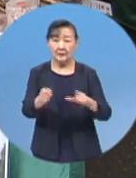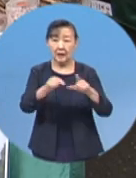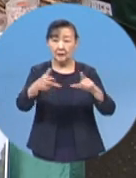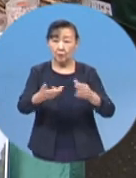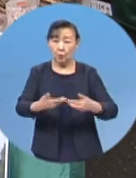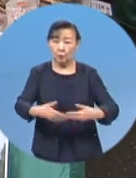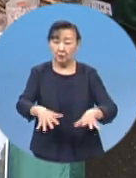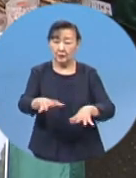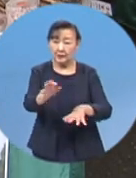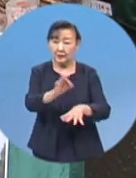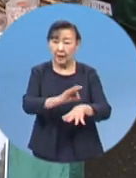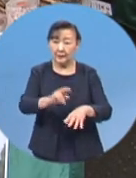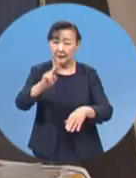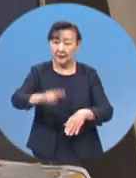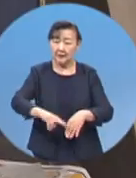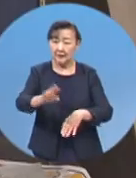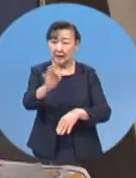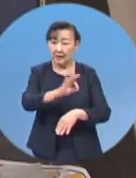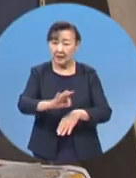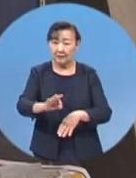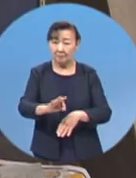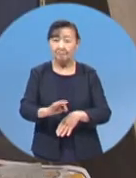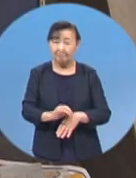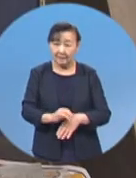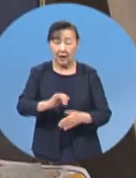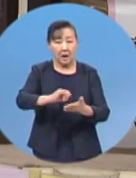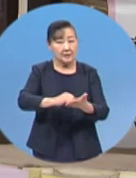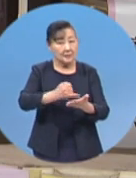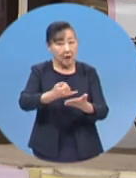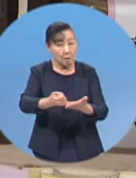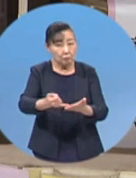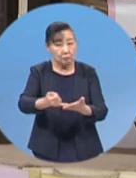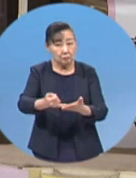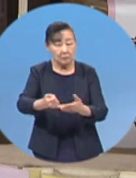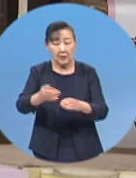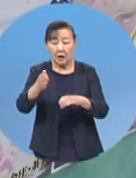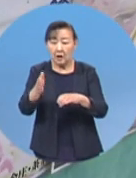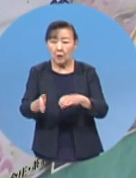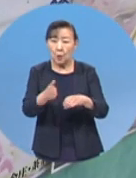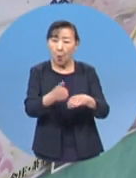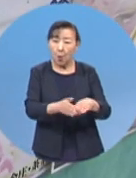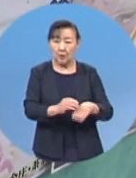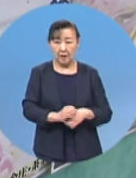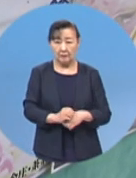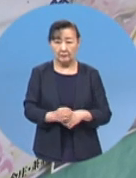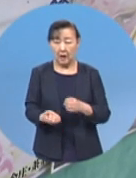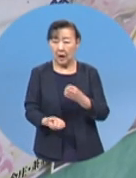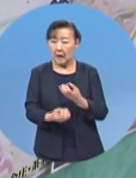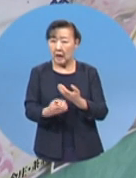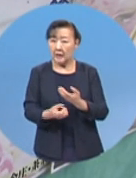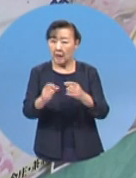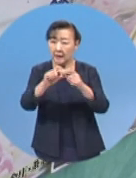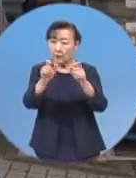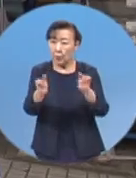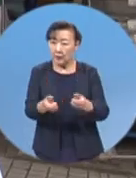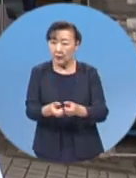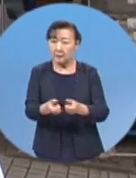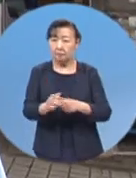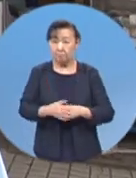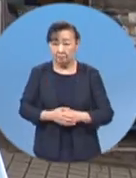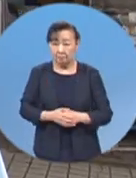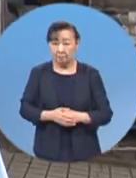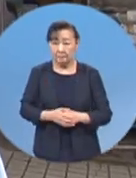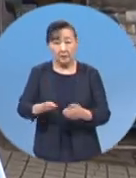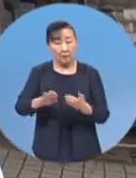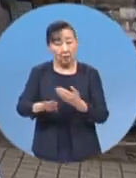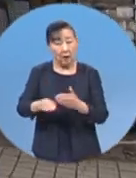と産品認定品のバラの花ジャム、バラ羊羹、焼きドーナツの販売のほか、数